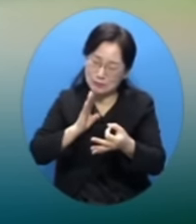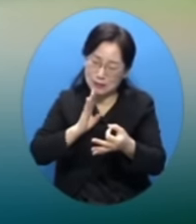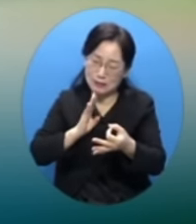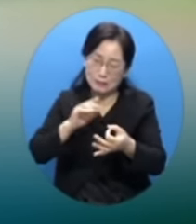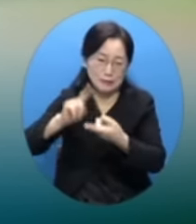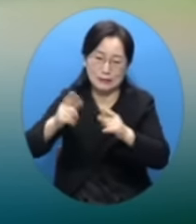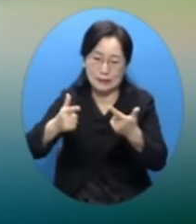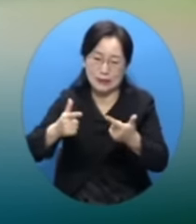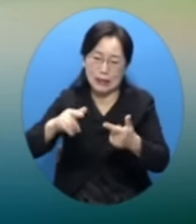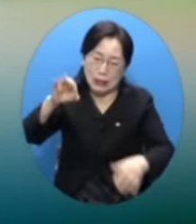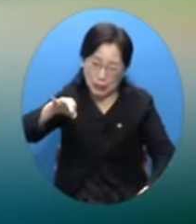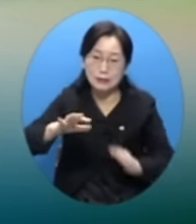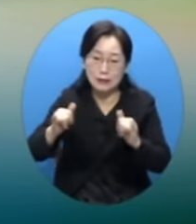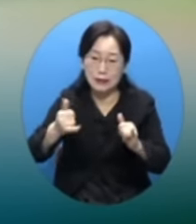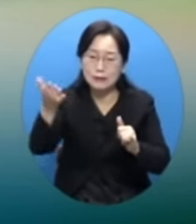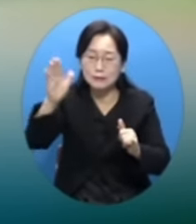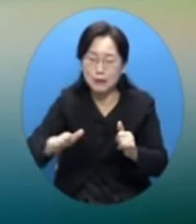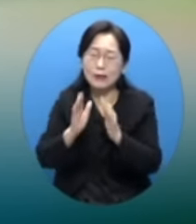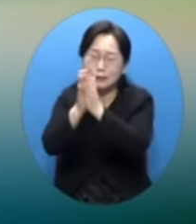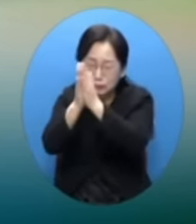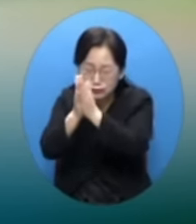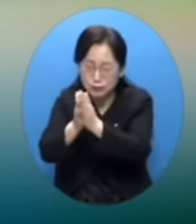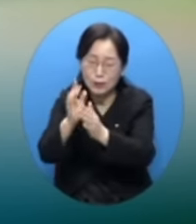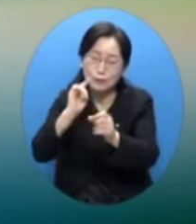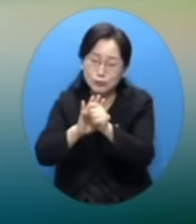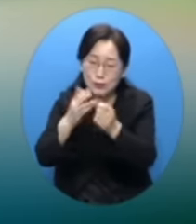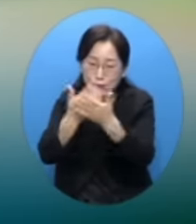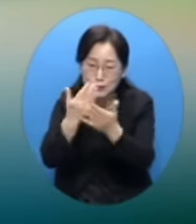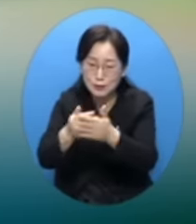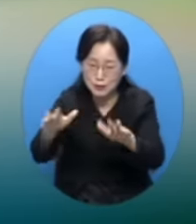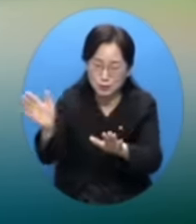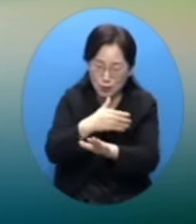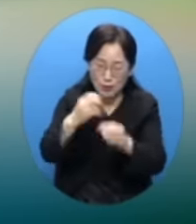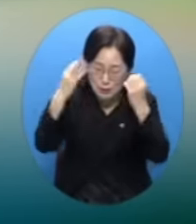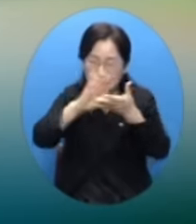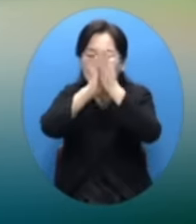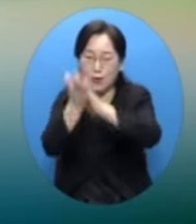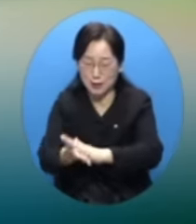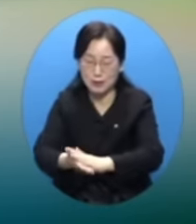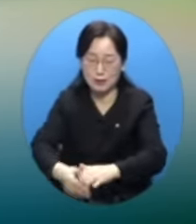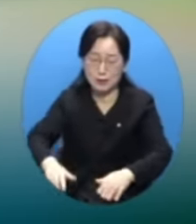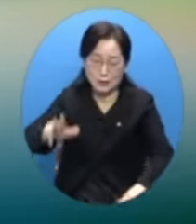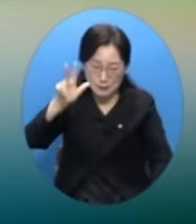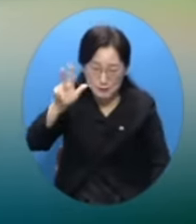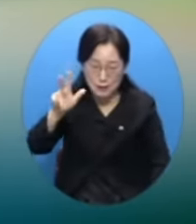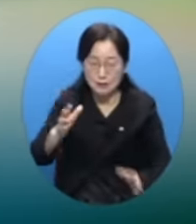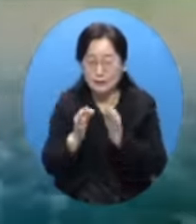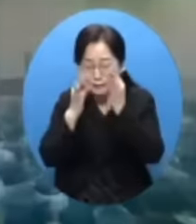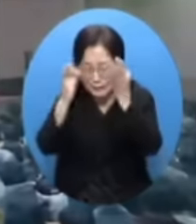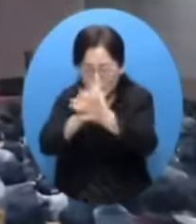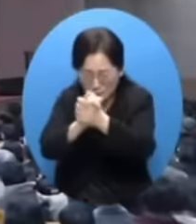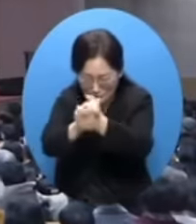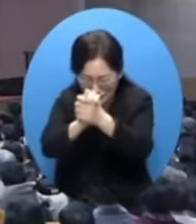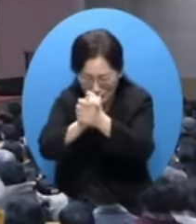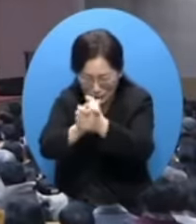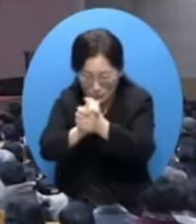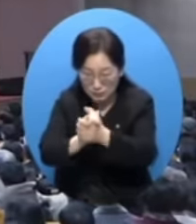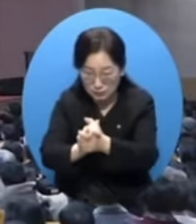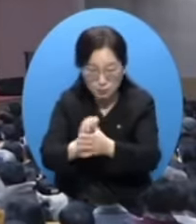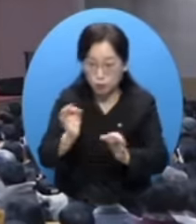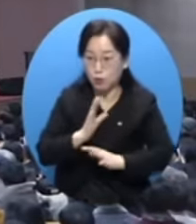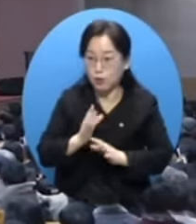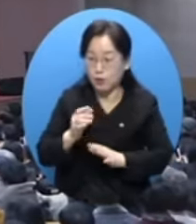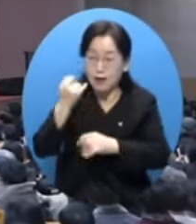제발 불쌍히 여겨주세요. 그러면 이제부터 새 사람이 되겠습니다. 간절히 기도하는데 정말 놀랍게도